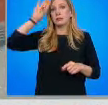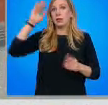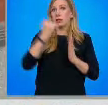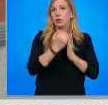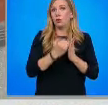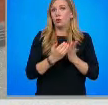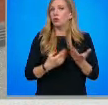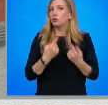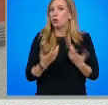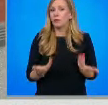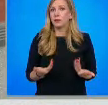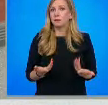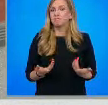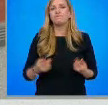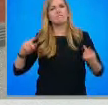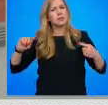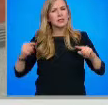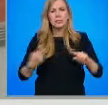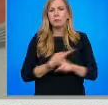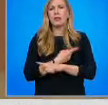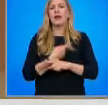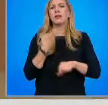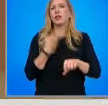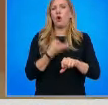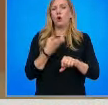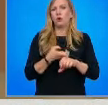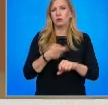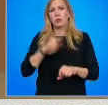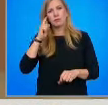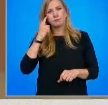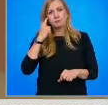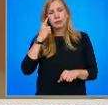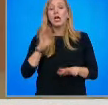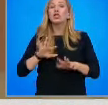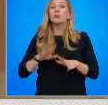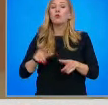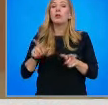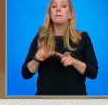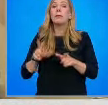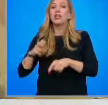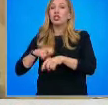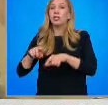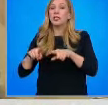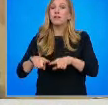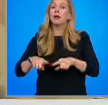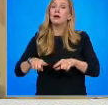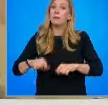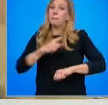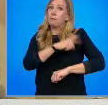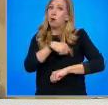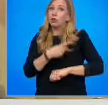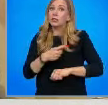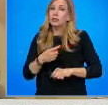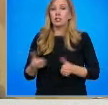прокуратурата. Разминаване и по отношение на медиците в лечебното заведение. Според Меджидиев, болницата е пред фалит, а през последната година